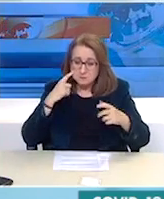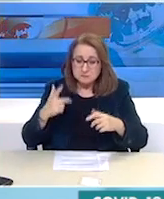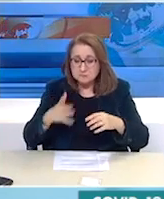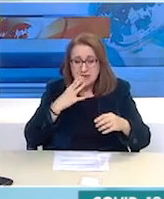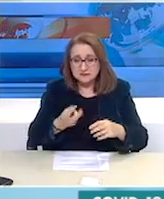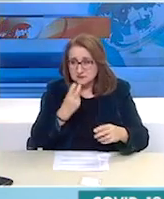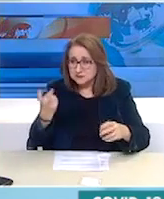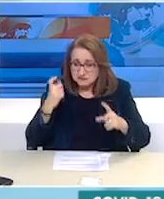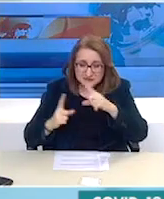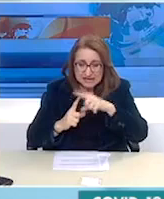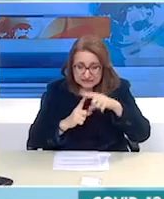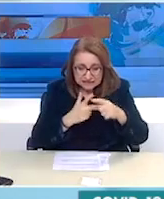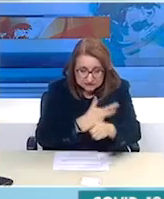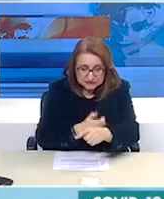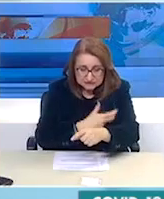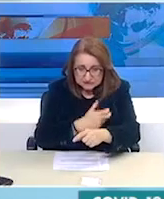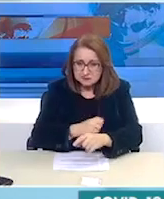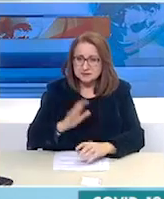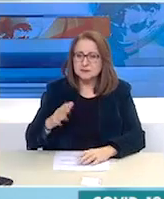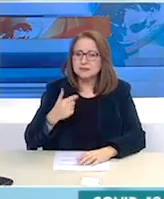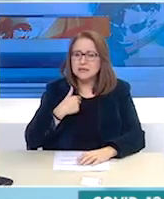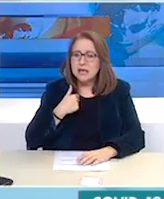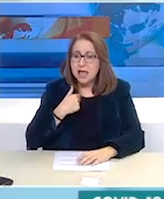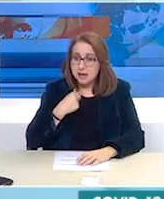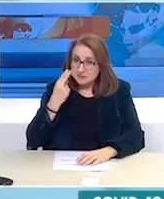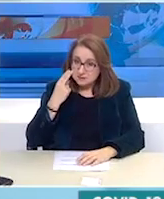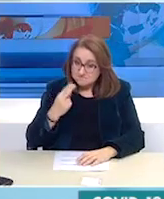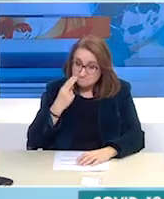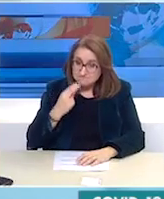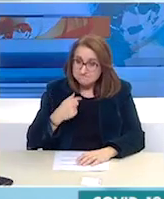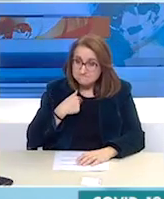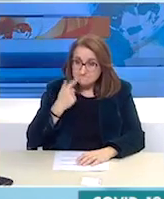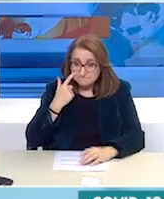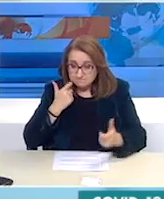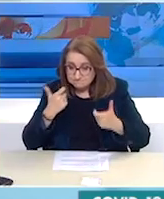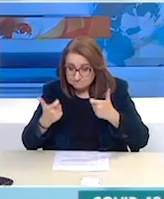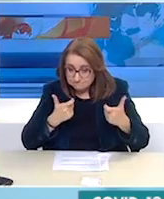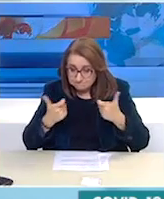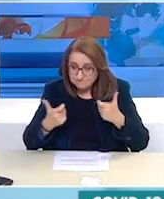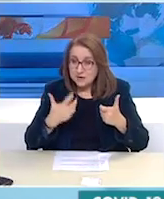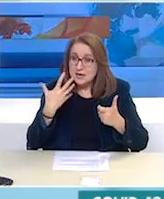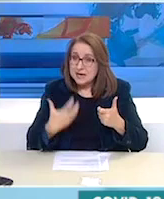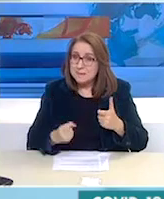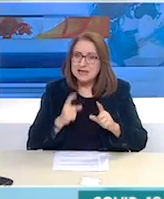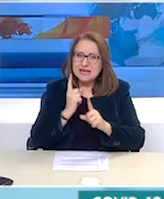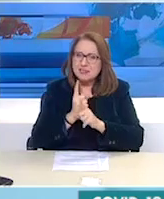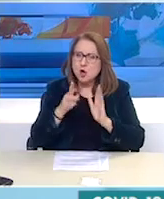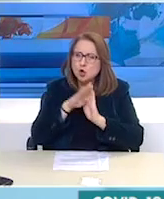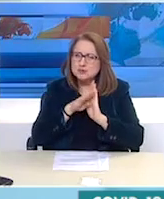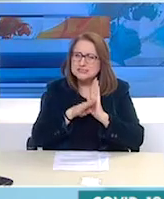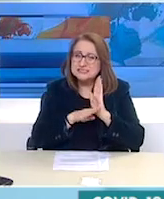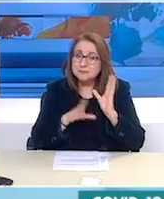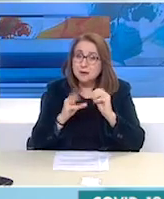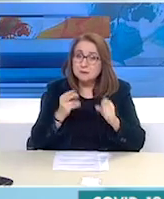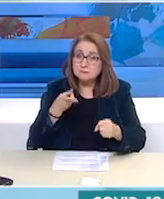και την ευκαιρία να παρακολουθούμε τον ιό πάρα πολύ καλά και με το σύστημα επιτήρησης πνησιμότητας στην Ελλάδα, το οποίο είναι καθολικό. Άλλες χώρες δεν το είχαν αυτό